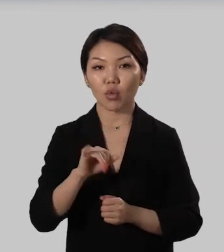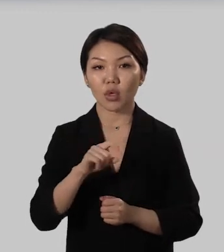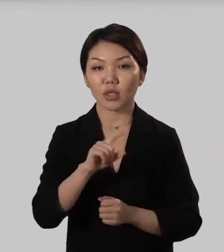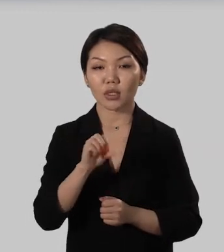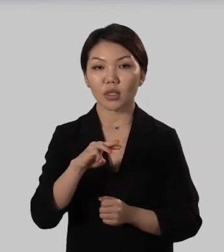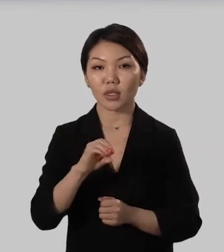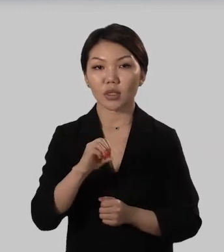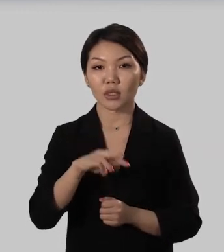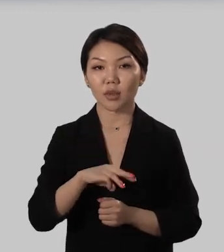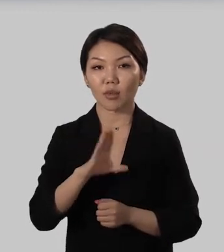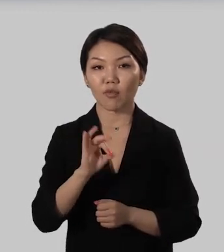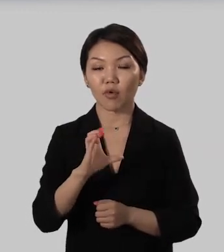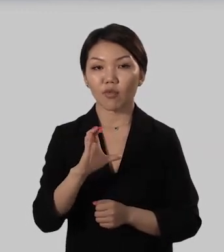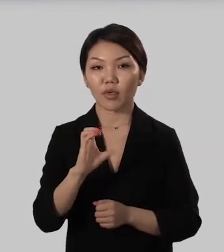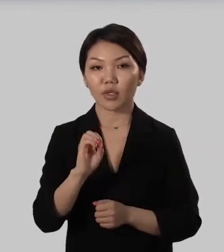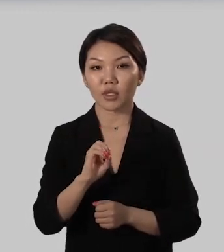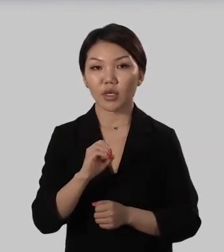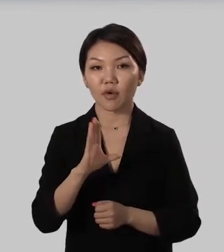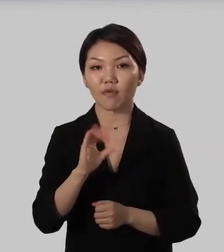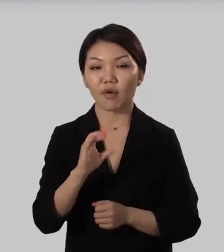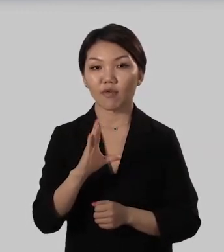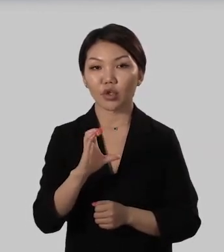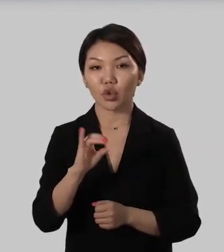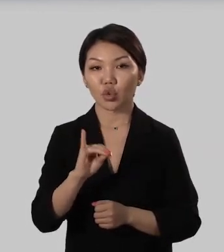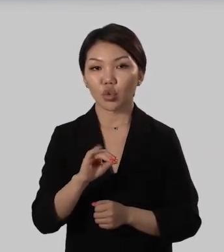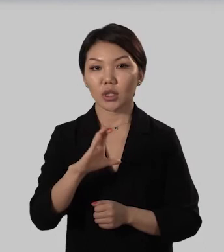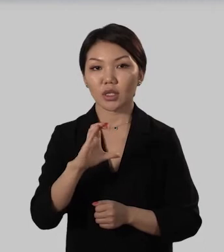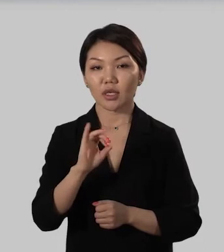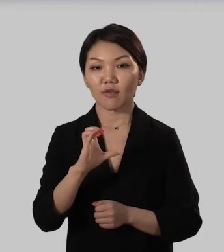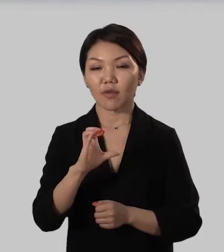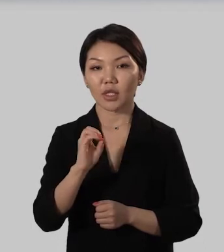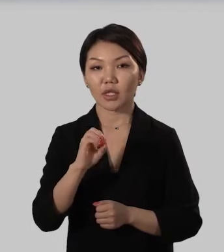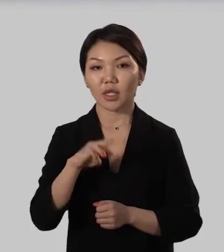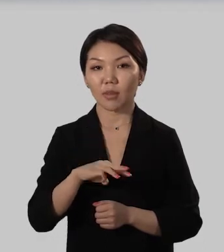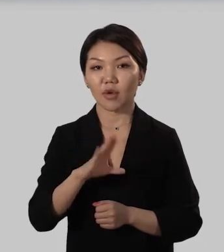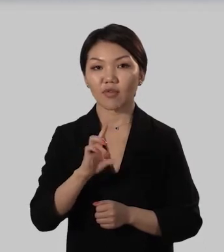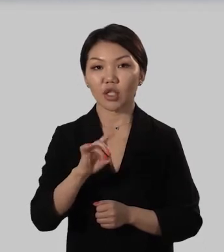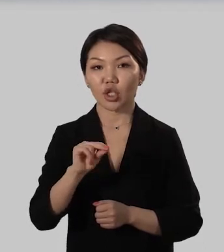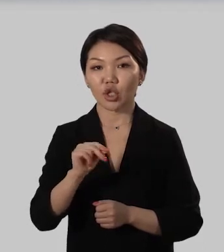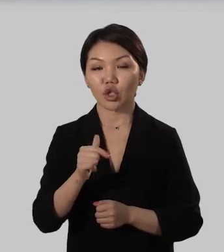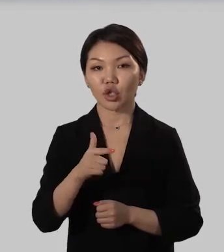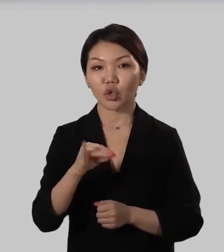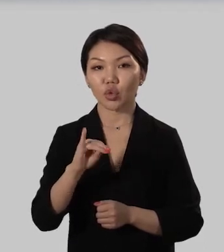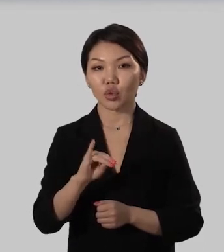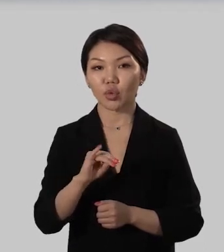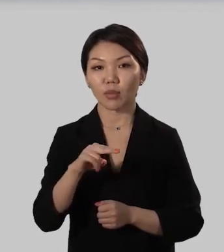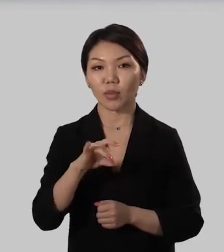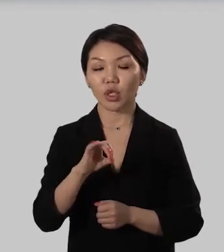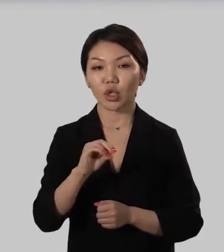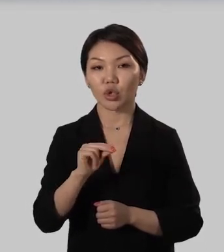затем вовсе вовсю совсем вничью причем нипочем